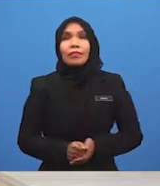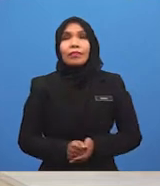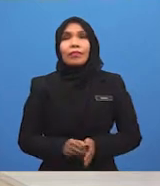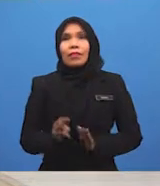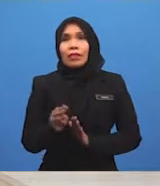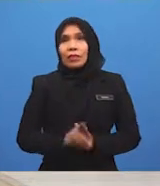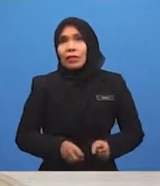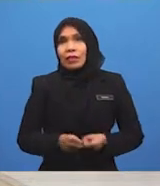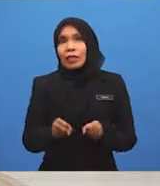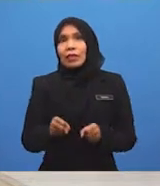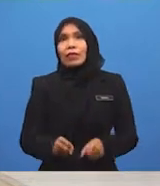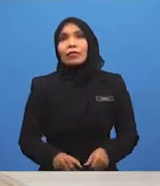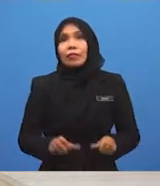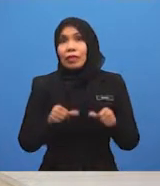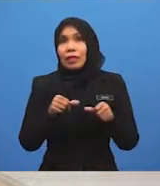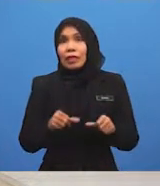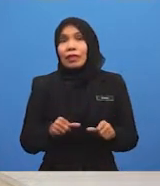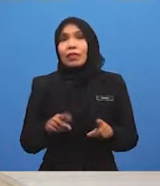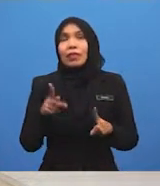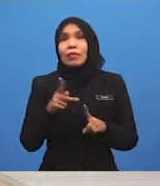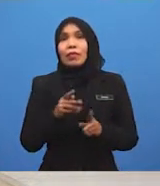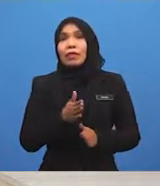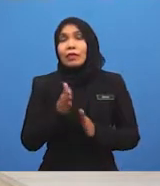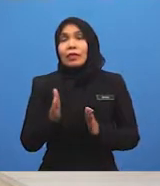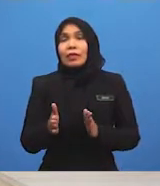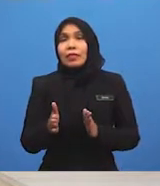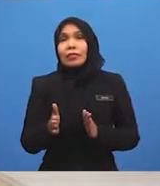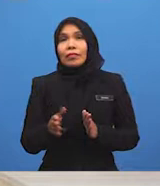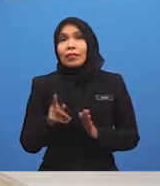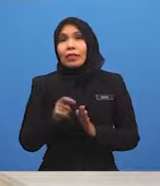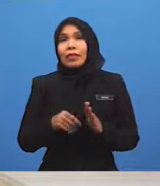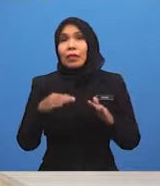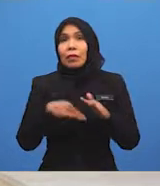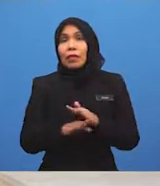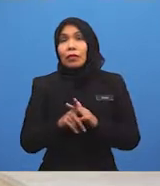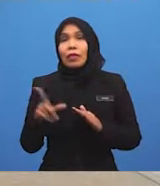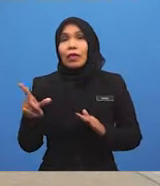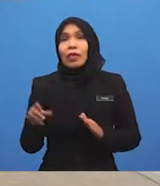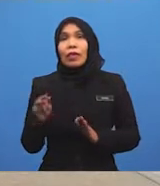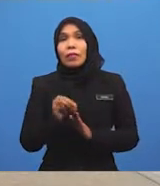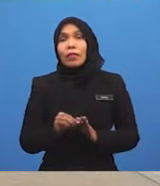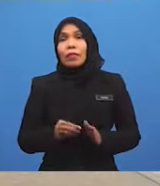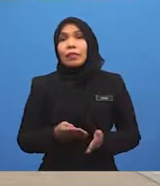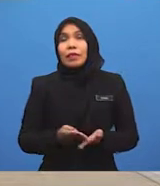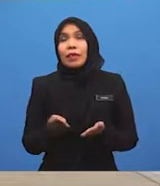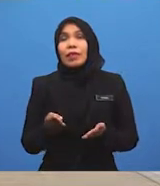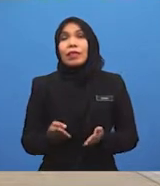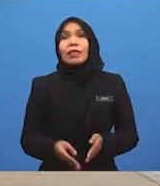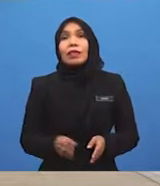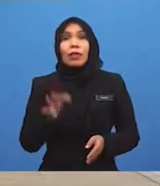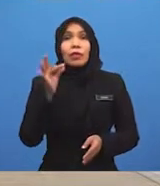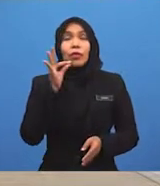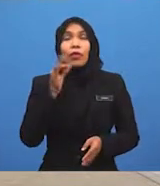Bersikap adil terhadap jiran termasuklah dengan memberi buah tangan atau